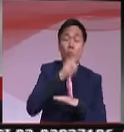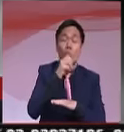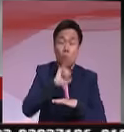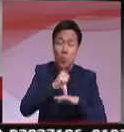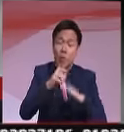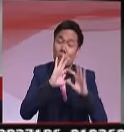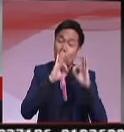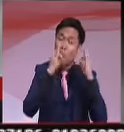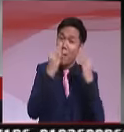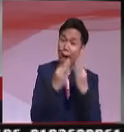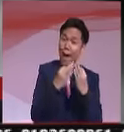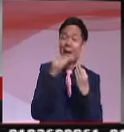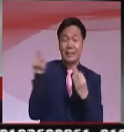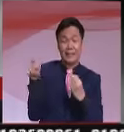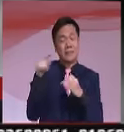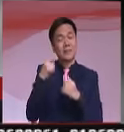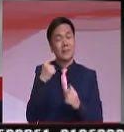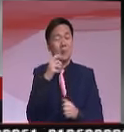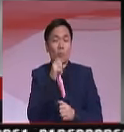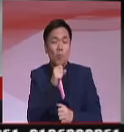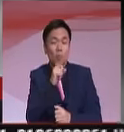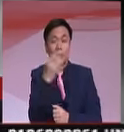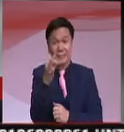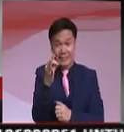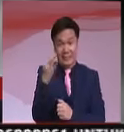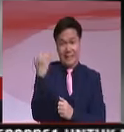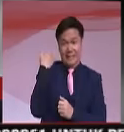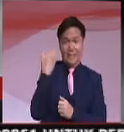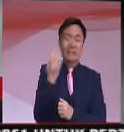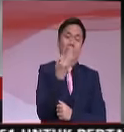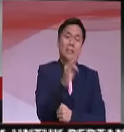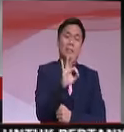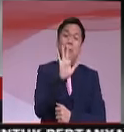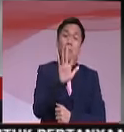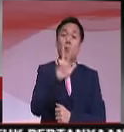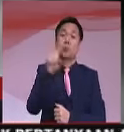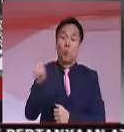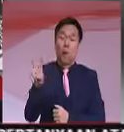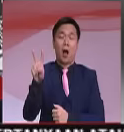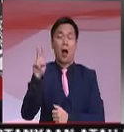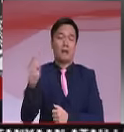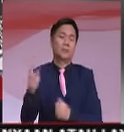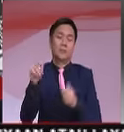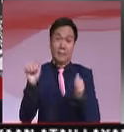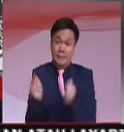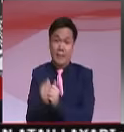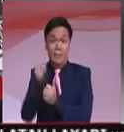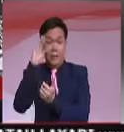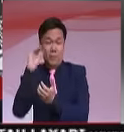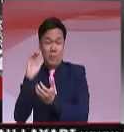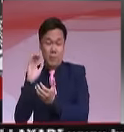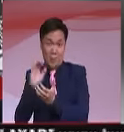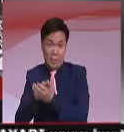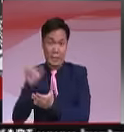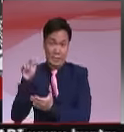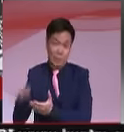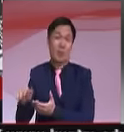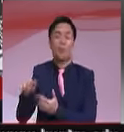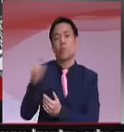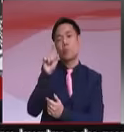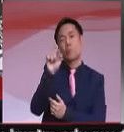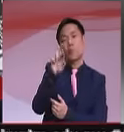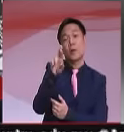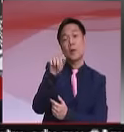rumahtangga dengan tune abdurrazaq pada 4 Sep 1952 Tun Abdul Razak yang berumur tiga puluh tahun ketika